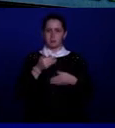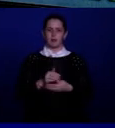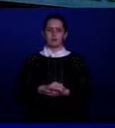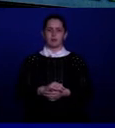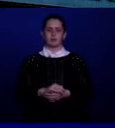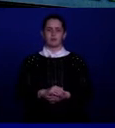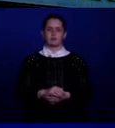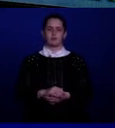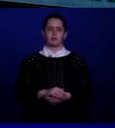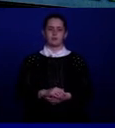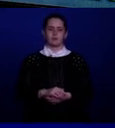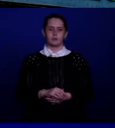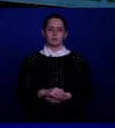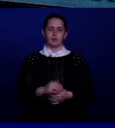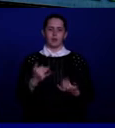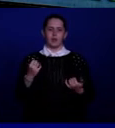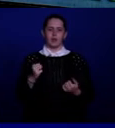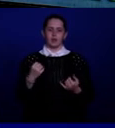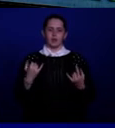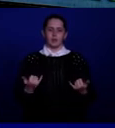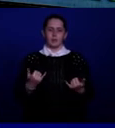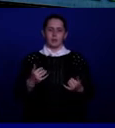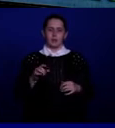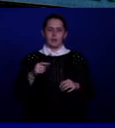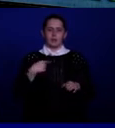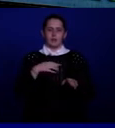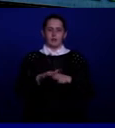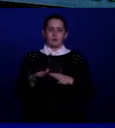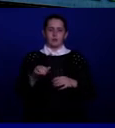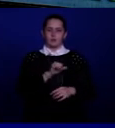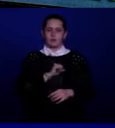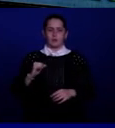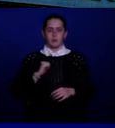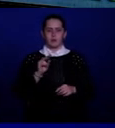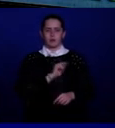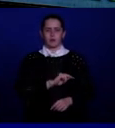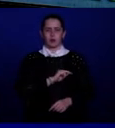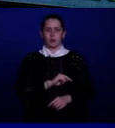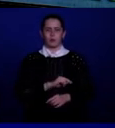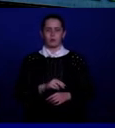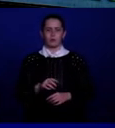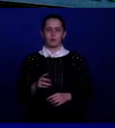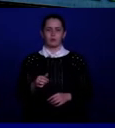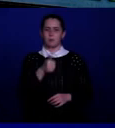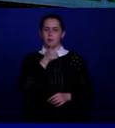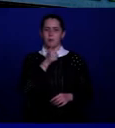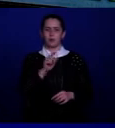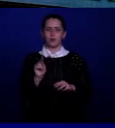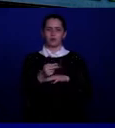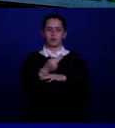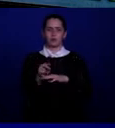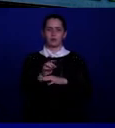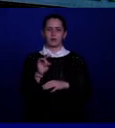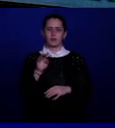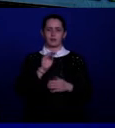ребята. А теперь мы с вами выполним самостоятельную работу. Давайте попробуем отредактировать